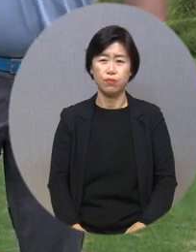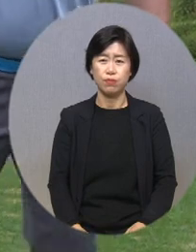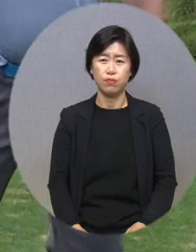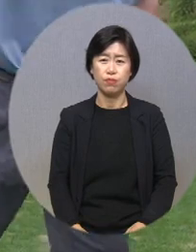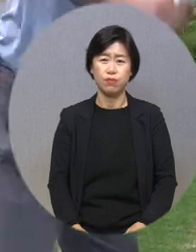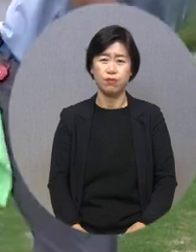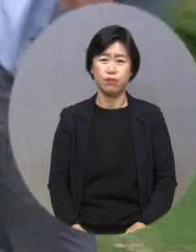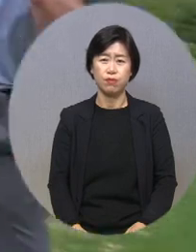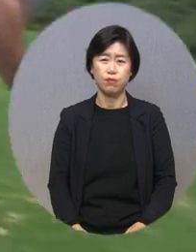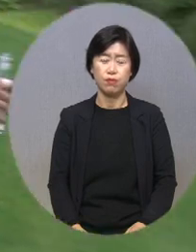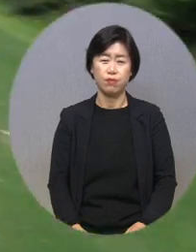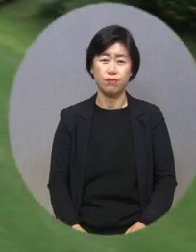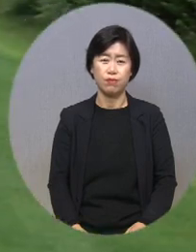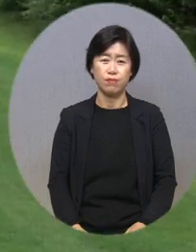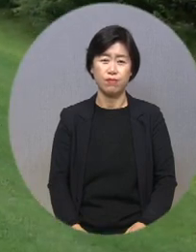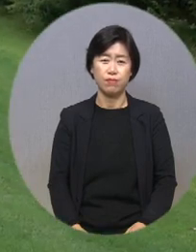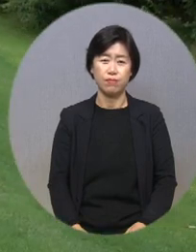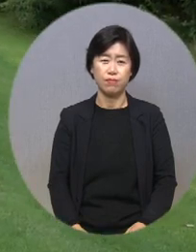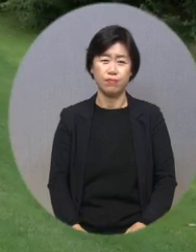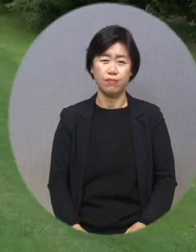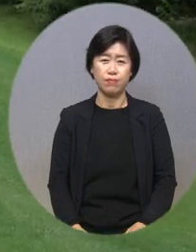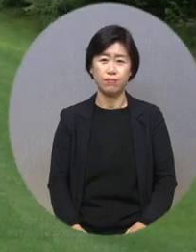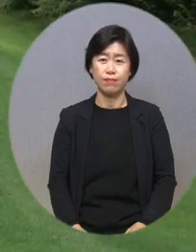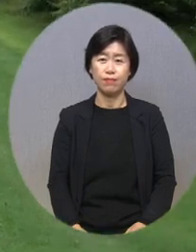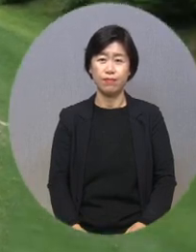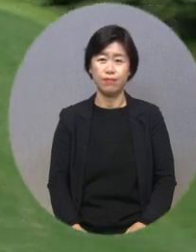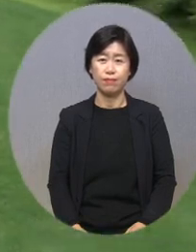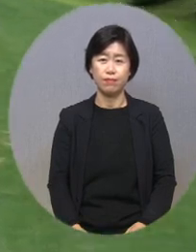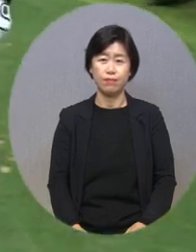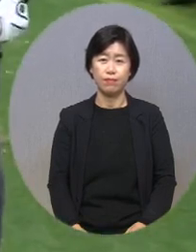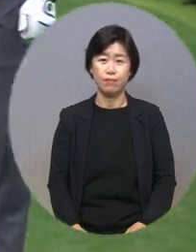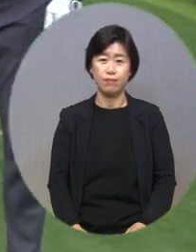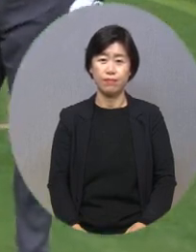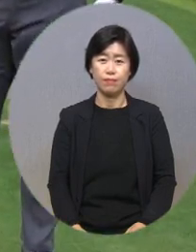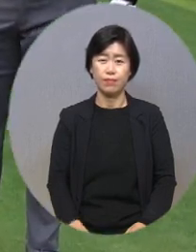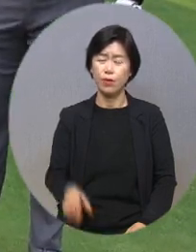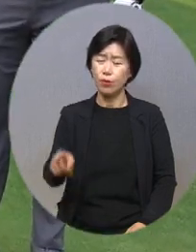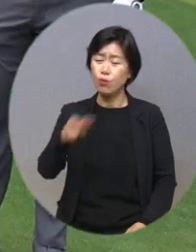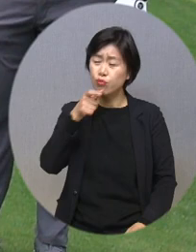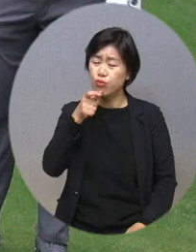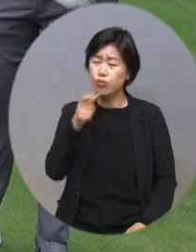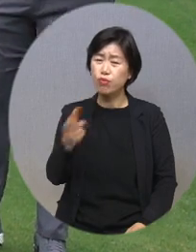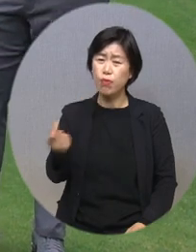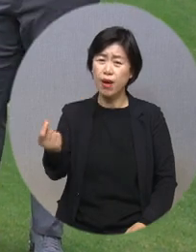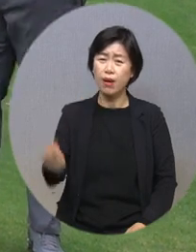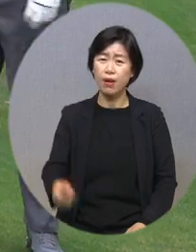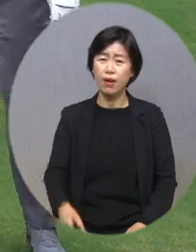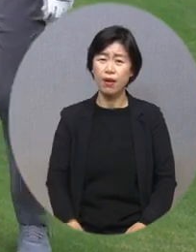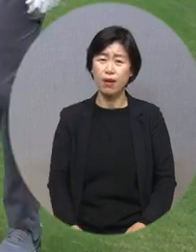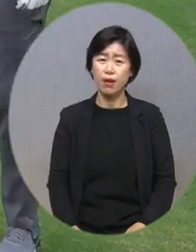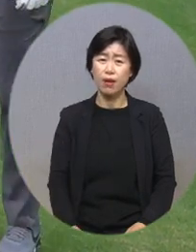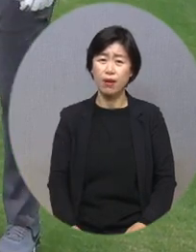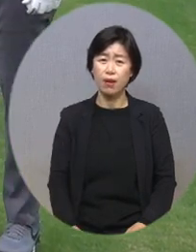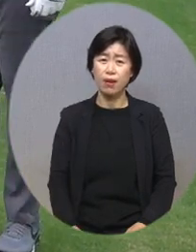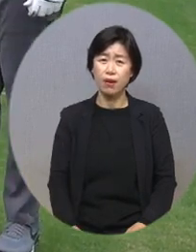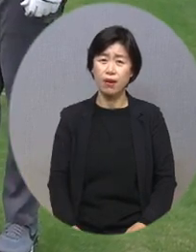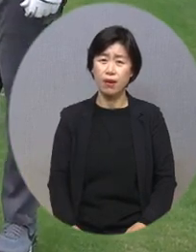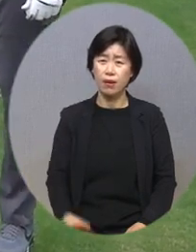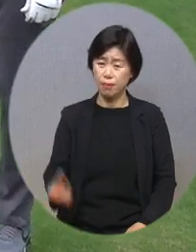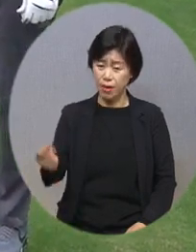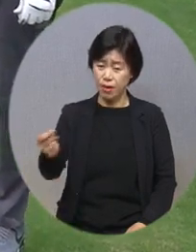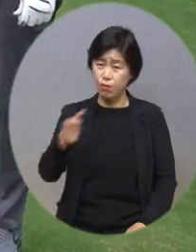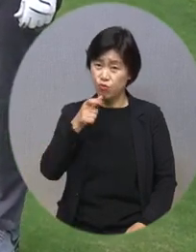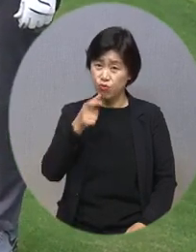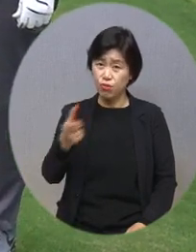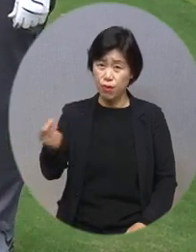진짜로? 아니야, 진짜? 아니야. 아니, 물이야, 물이야 물이야 물이야. 먹어볼래? 이게... 먹어. 물이야. 먹어봐.